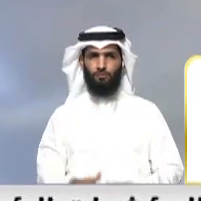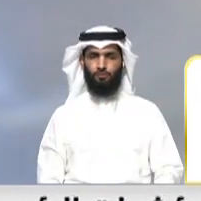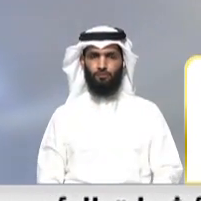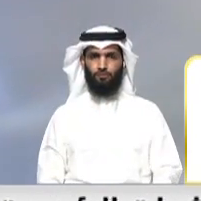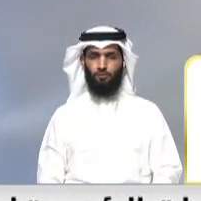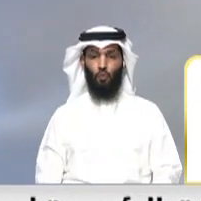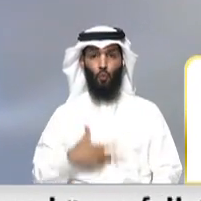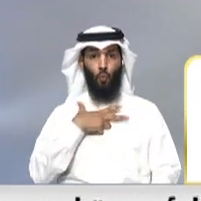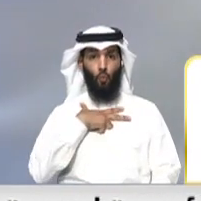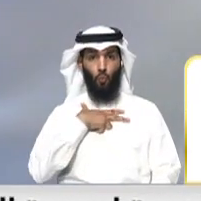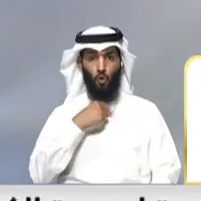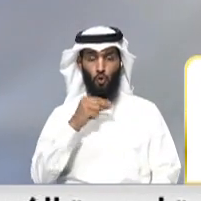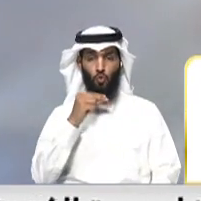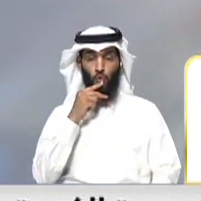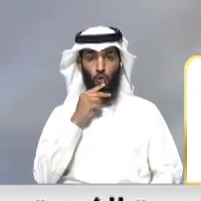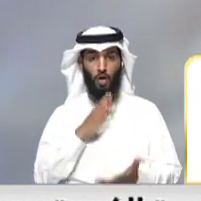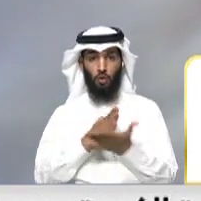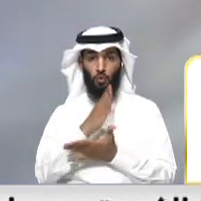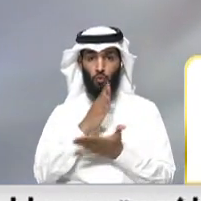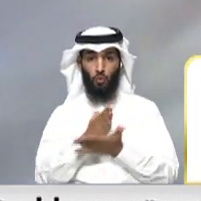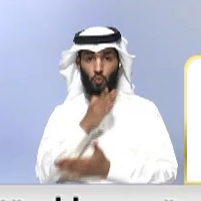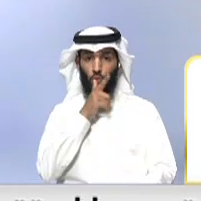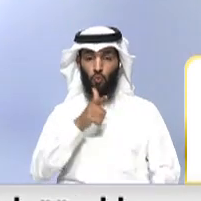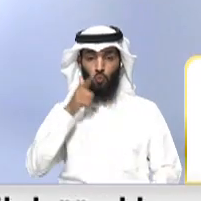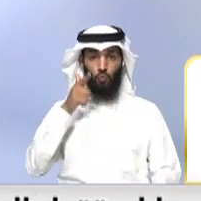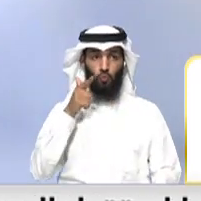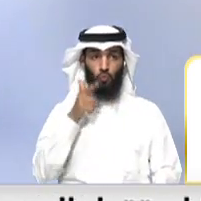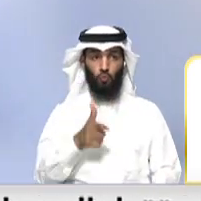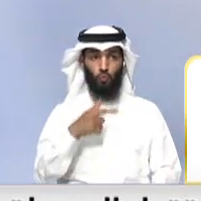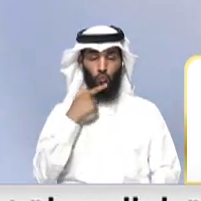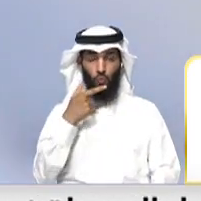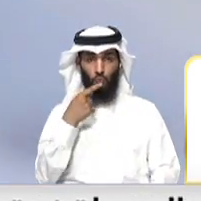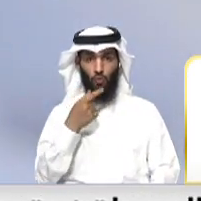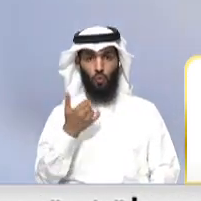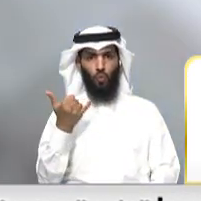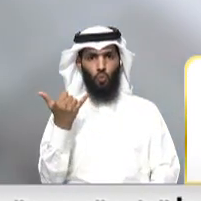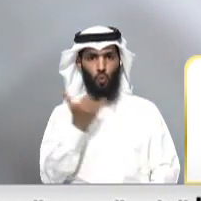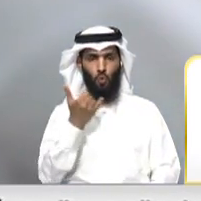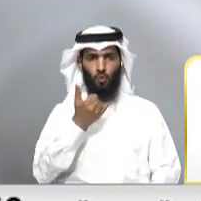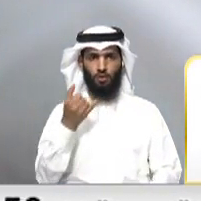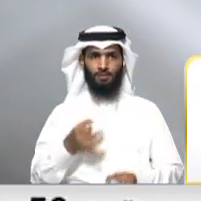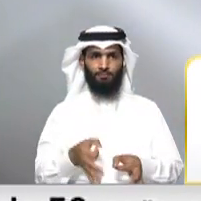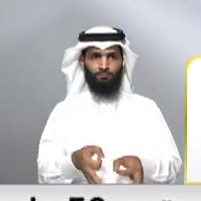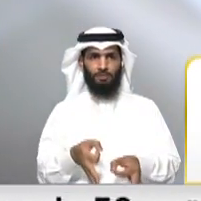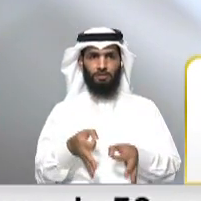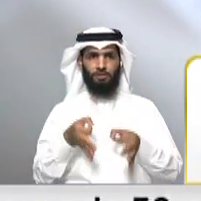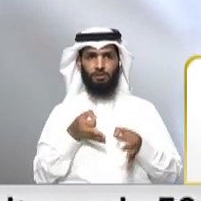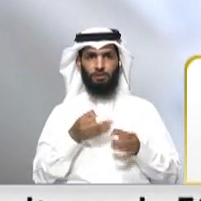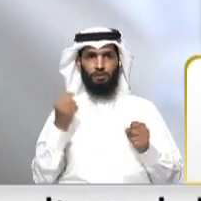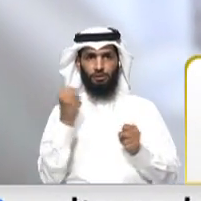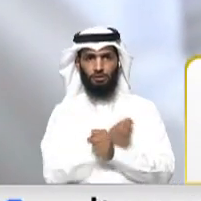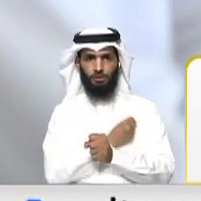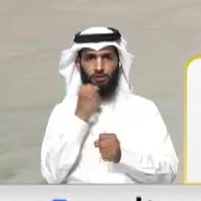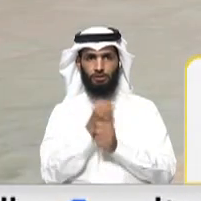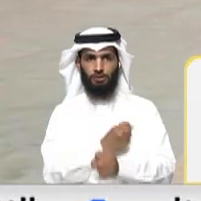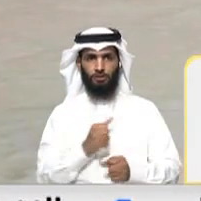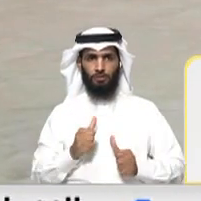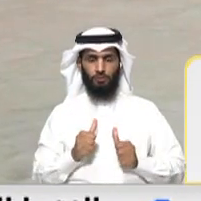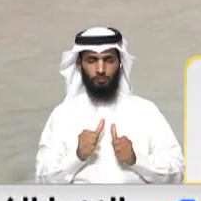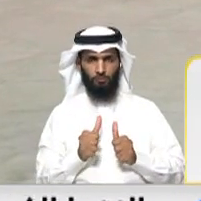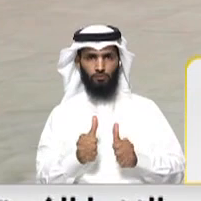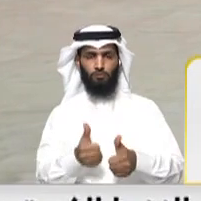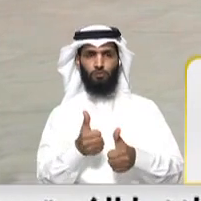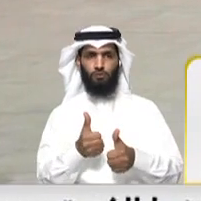وأكد الوزير خلال لقائه بمنتسبي الدورة على أهمية الالتزام والعمل بجهد دؤوب وتوظيف